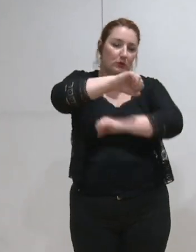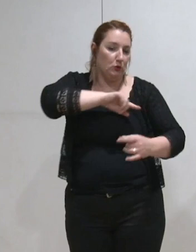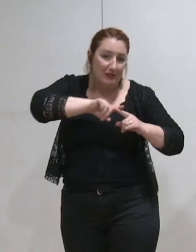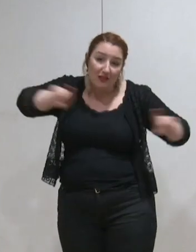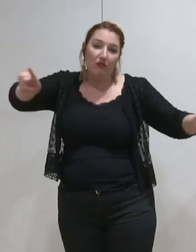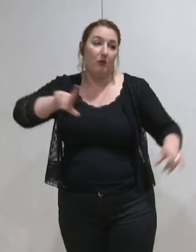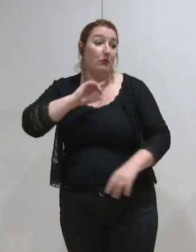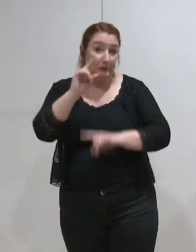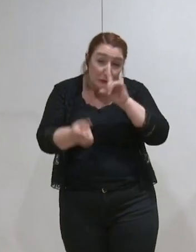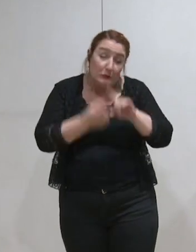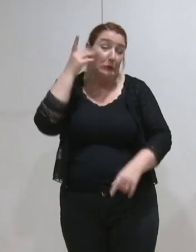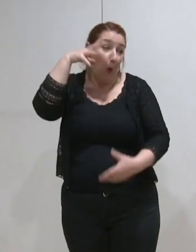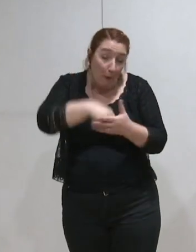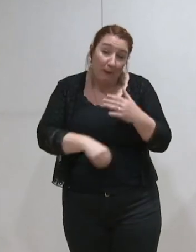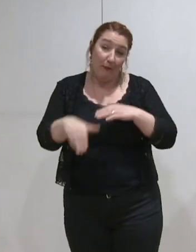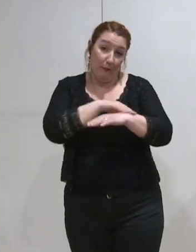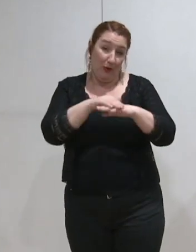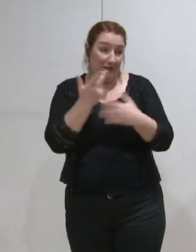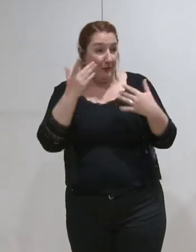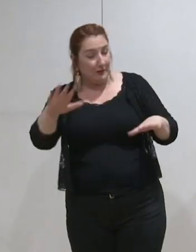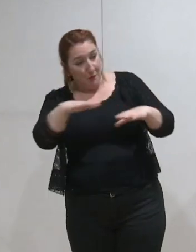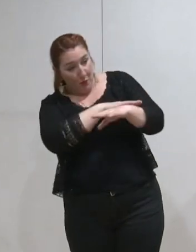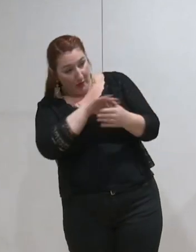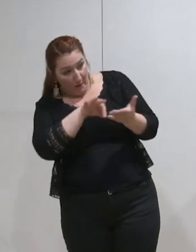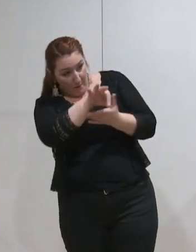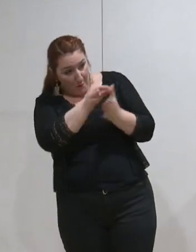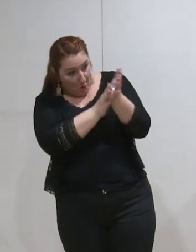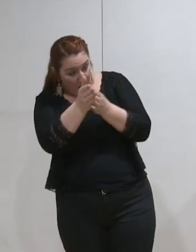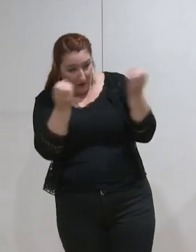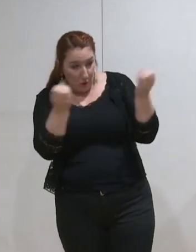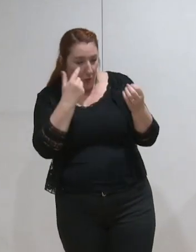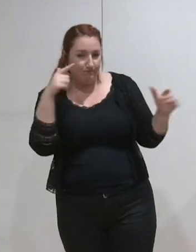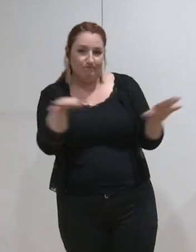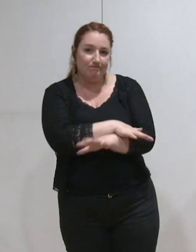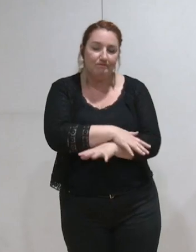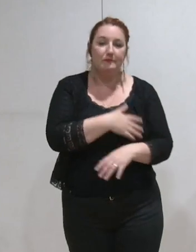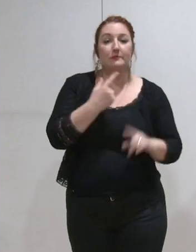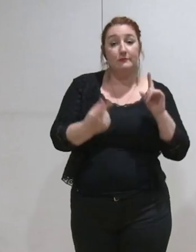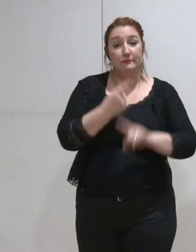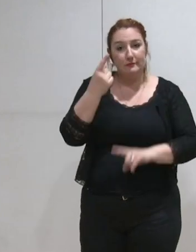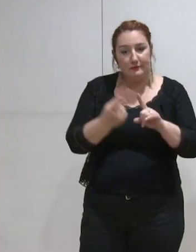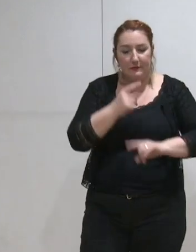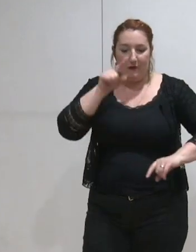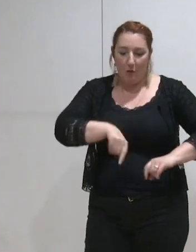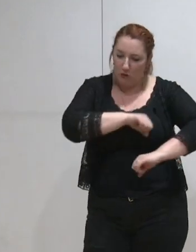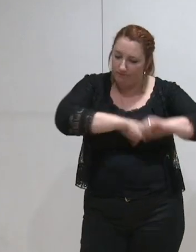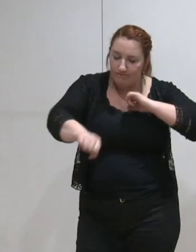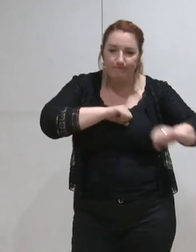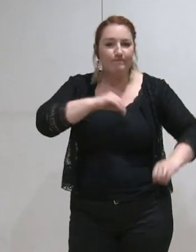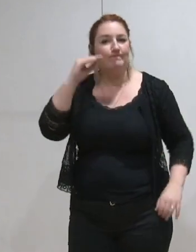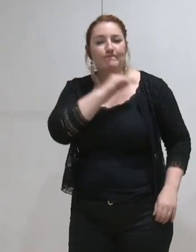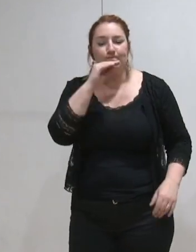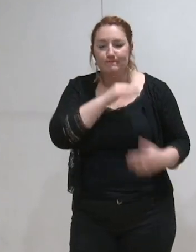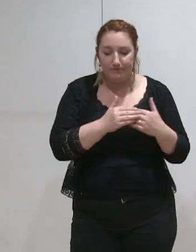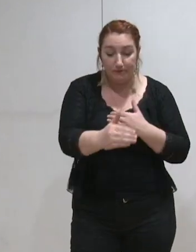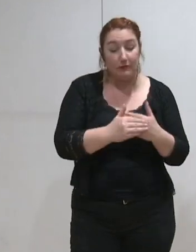et c'est un regret nous ne le sentons pas suffisamment il y a urgence à agir il y a urgence d'abord parce que une